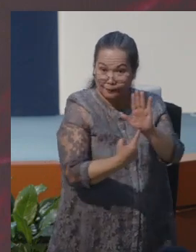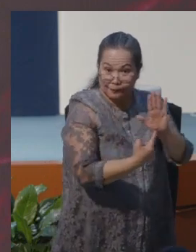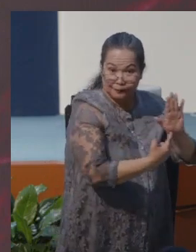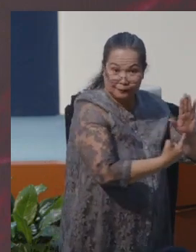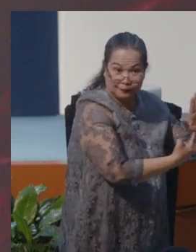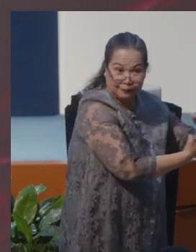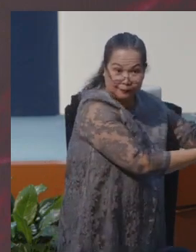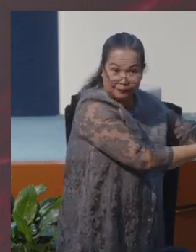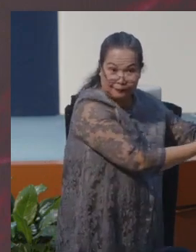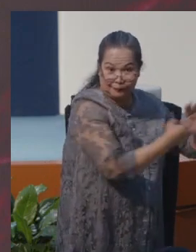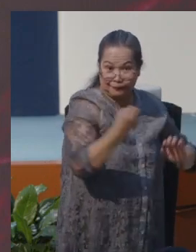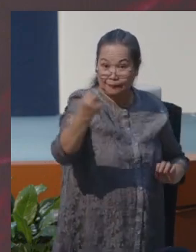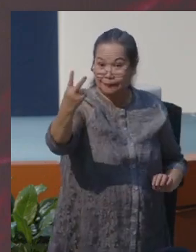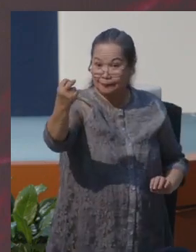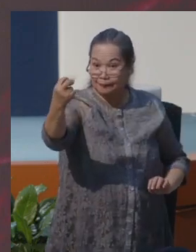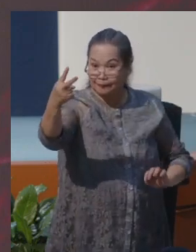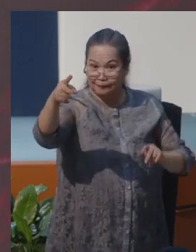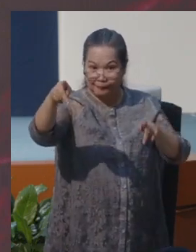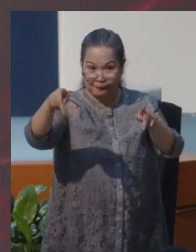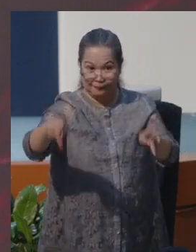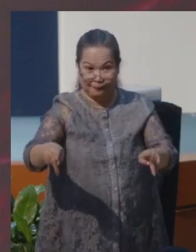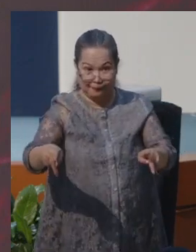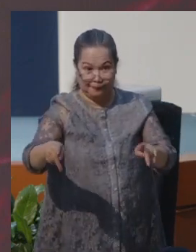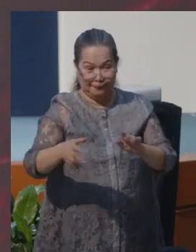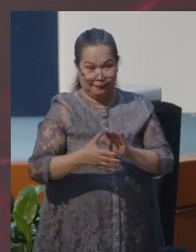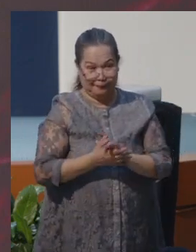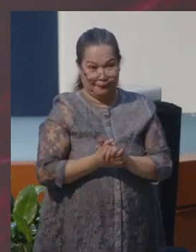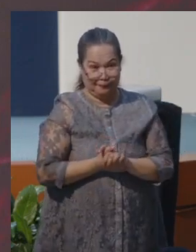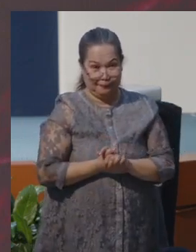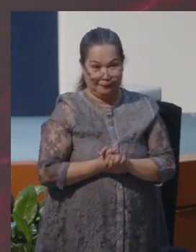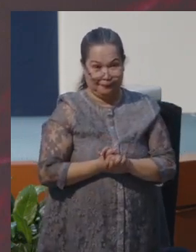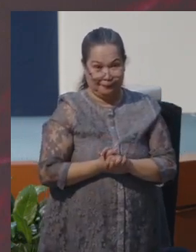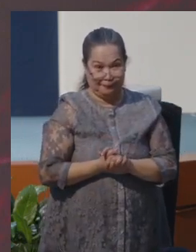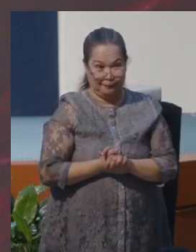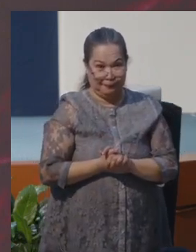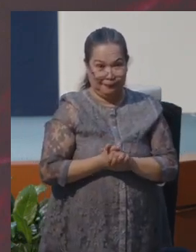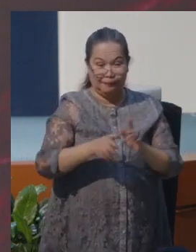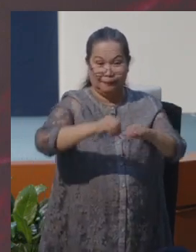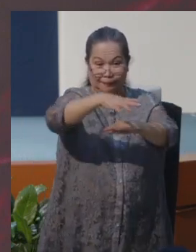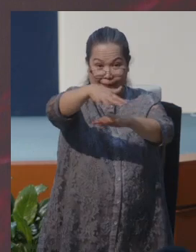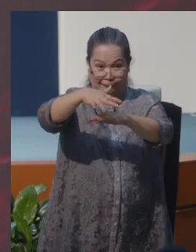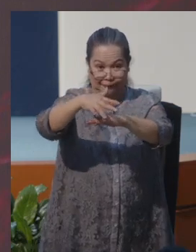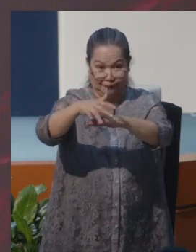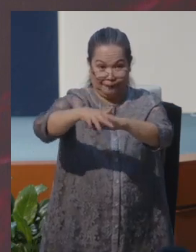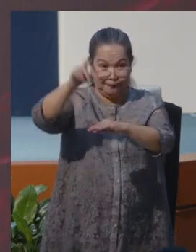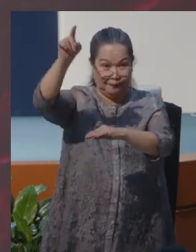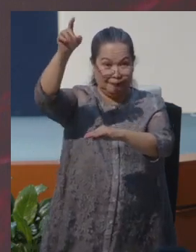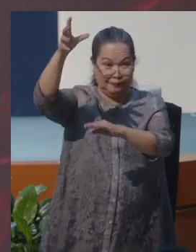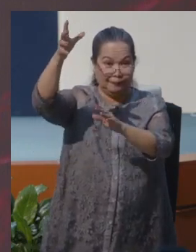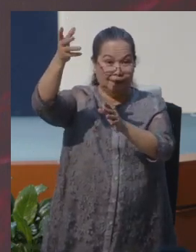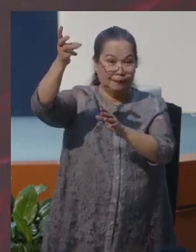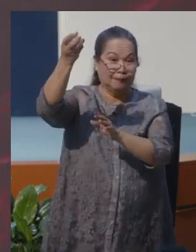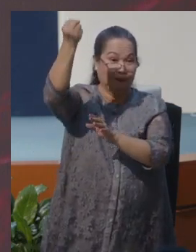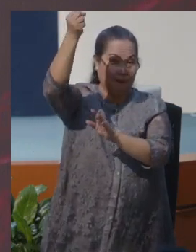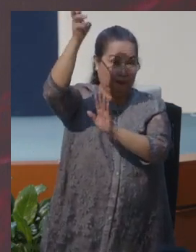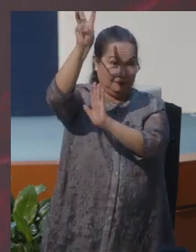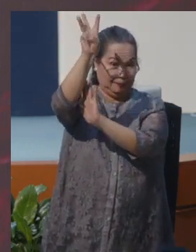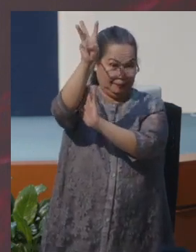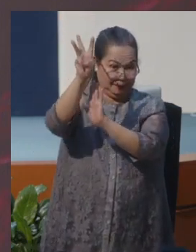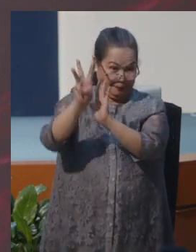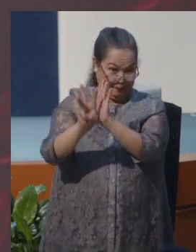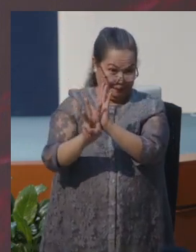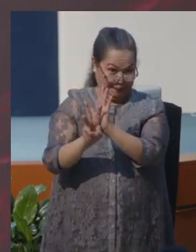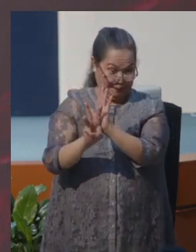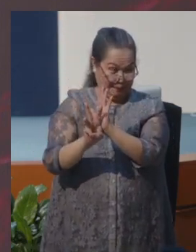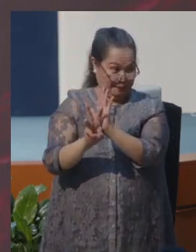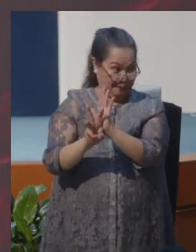12 apostles at ipinagpasakop niya sa kalooban ng kanyang Ama. Ito ang sabi